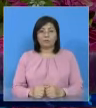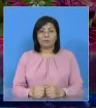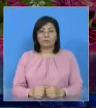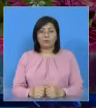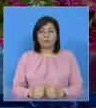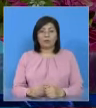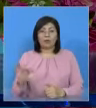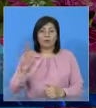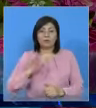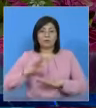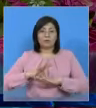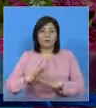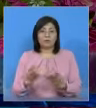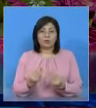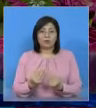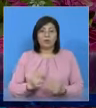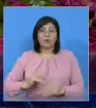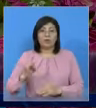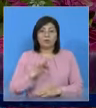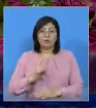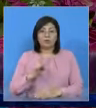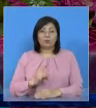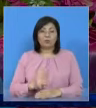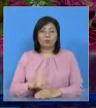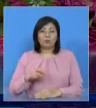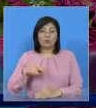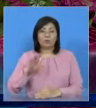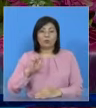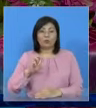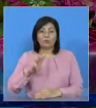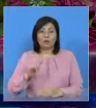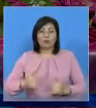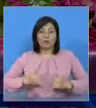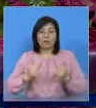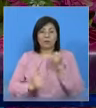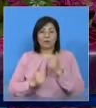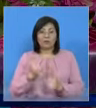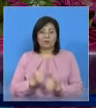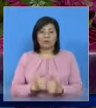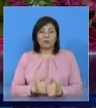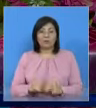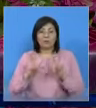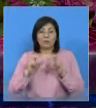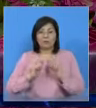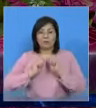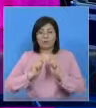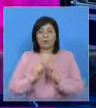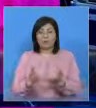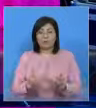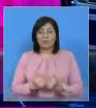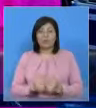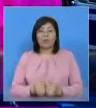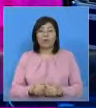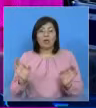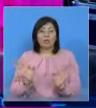Сол қазан айында өткен республикалық табылды досым қарналған байқауда арнай жүлденің иегері болды.